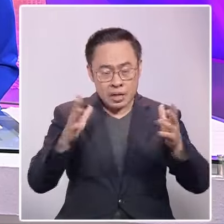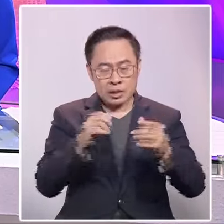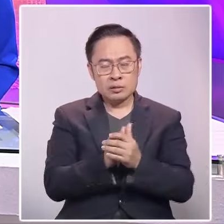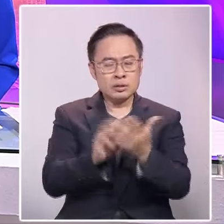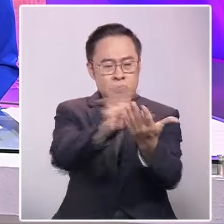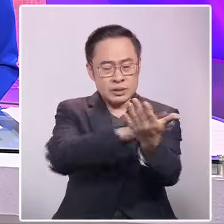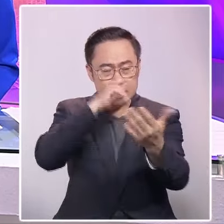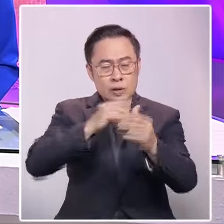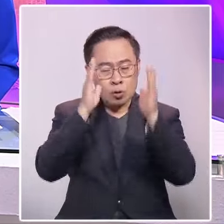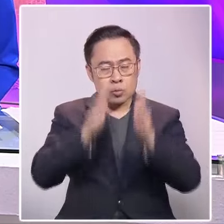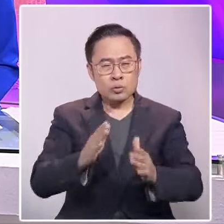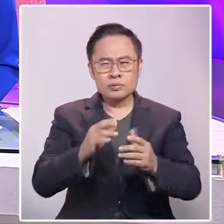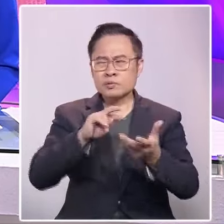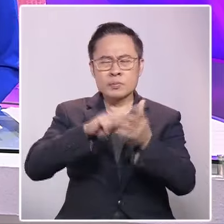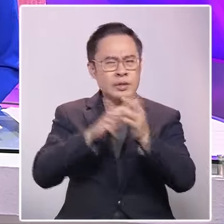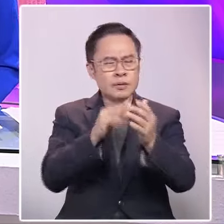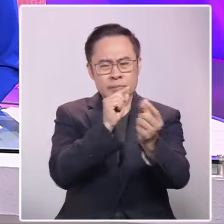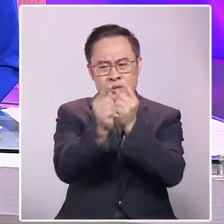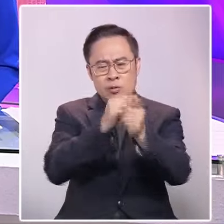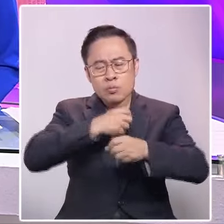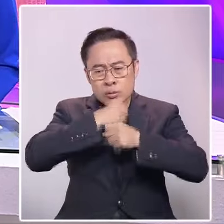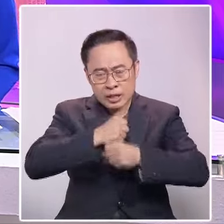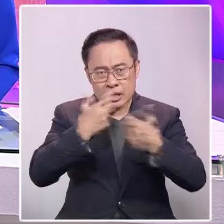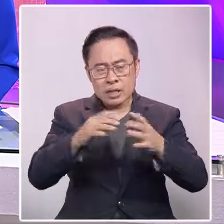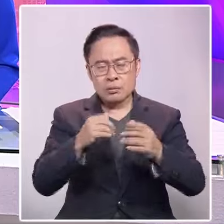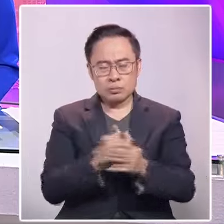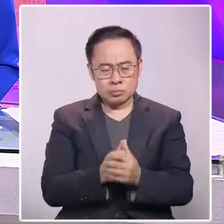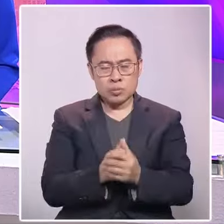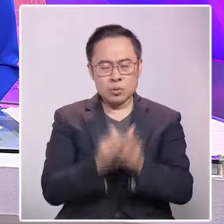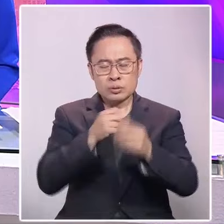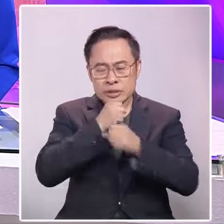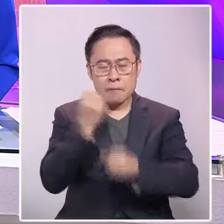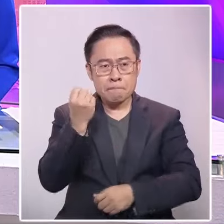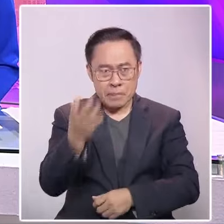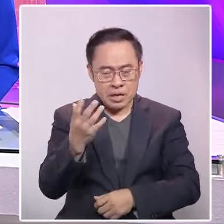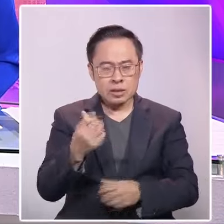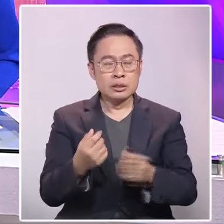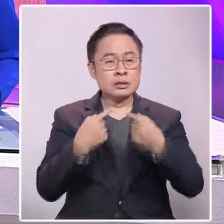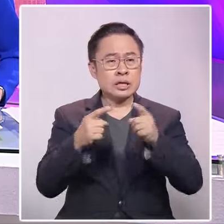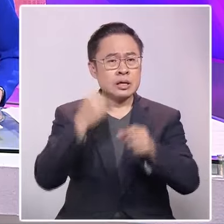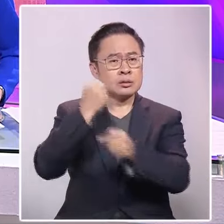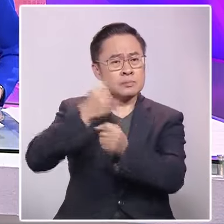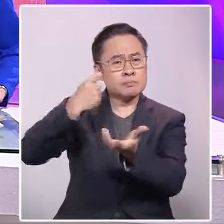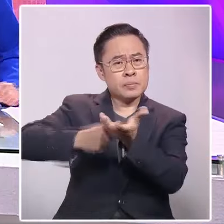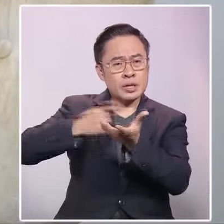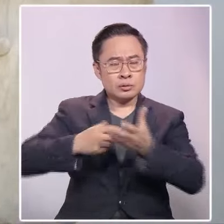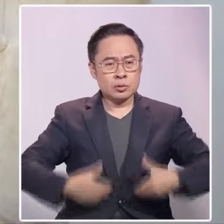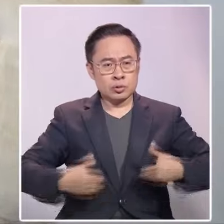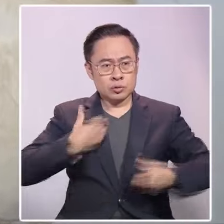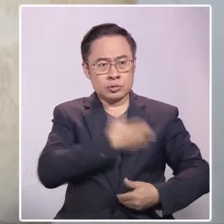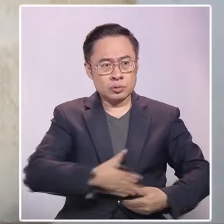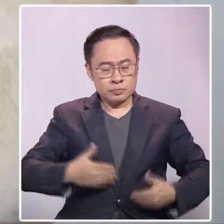พอจะช่วยเรื่องของสุขภาพของเราก็คือการทำประกันแต่ว่าอย่างที่ทราบกันดีนะครับว่าเดี๋ยวนี้ทำประกันสุขภาพเนี่ยมันมักจะมี